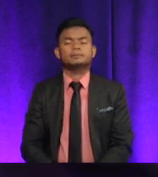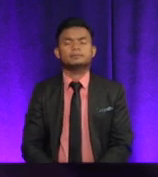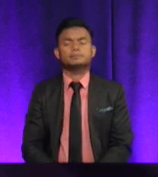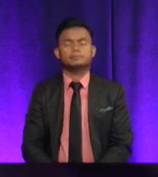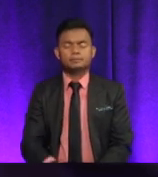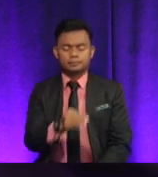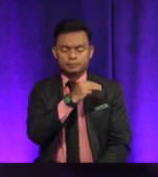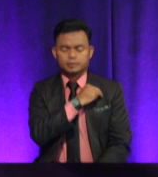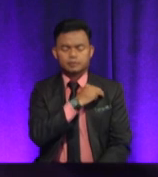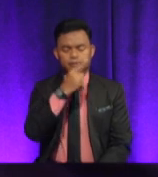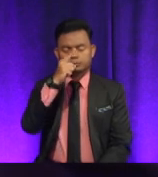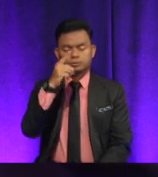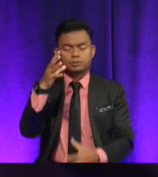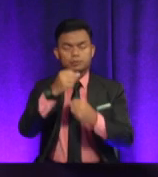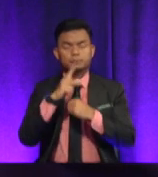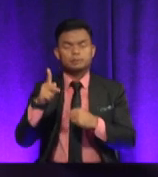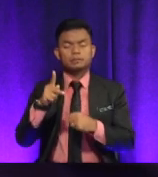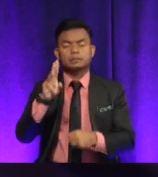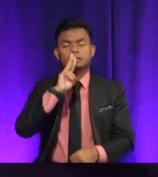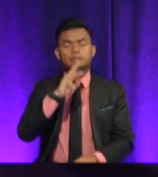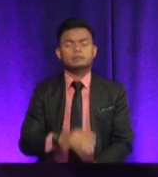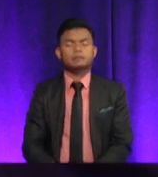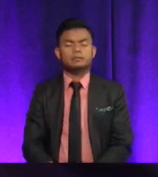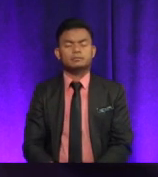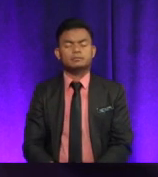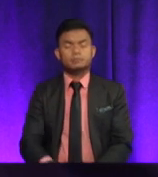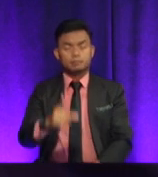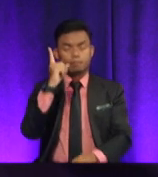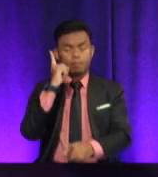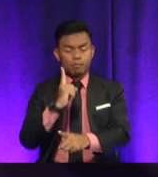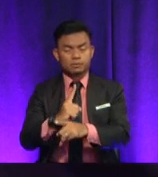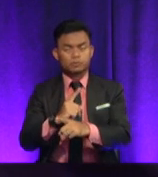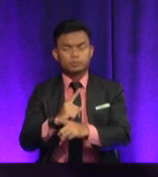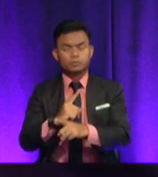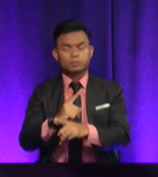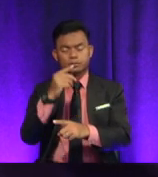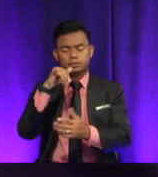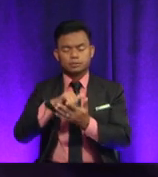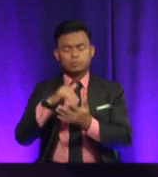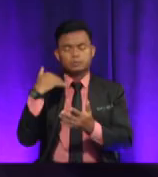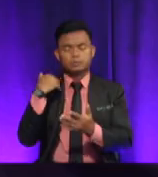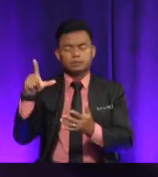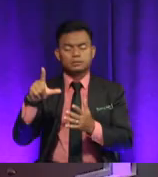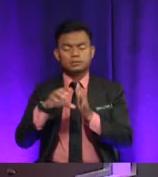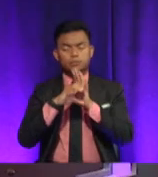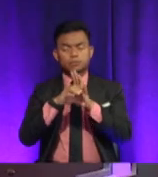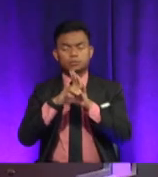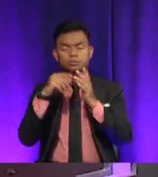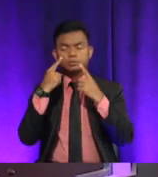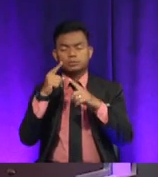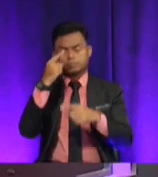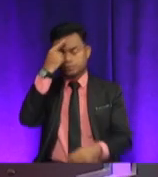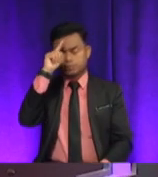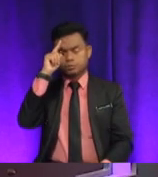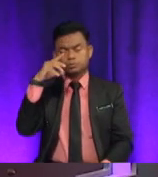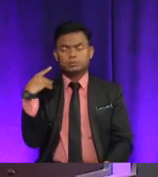untuk mendapatkan air Oke Itulah contoh jawaban bagaimana kita memberikan maksud syair tersebut